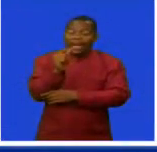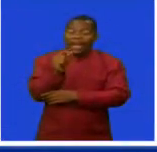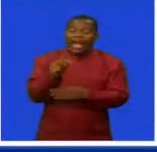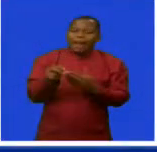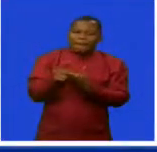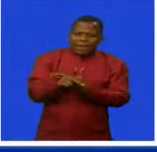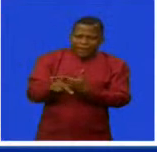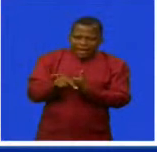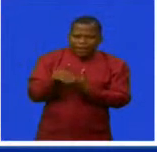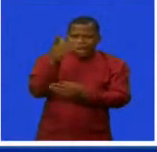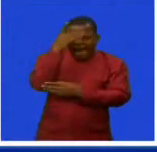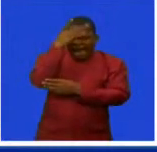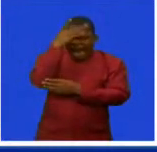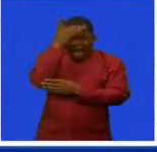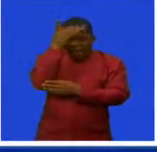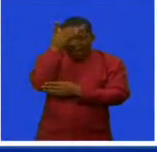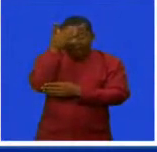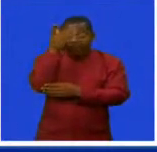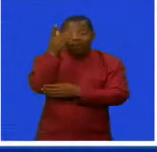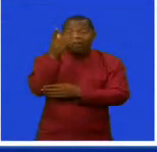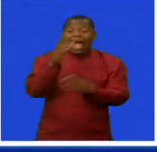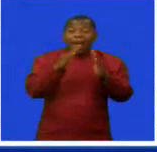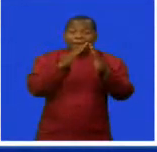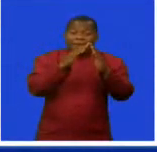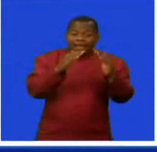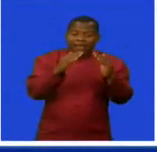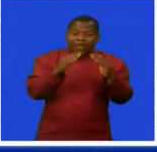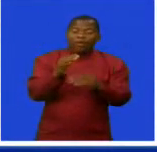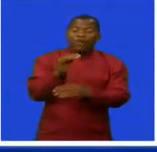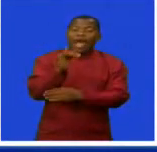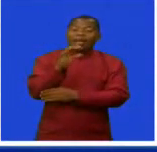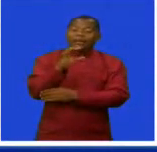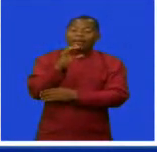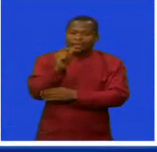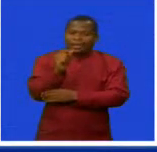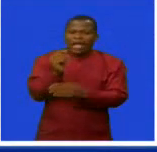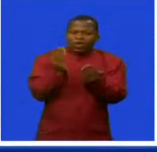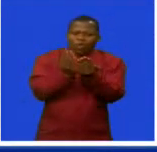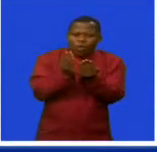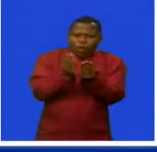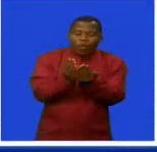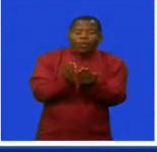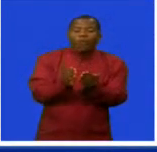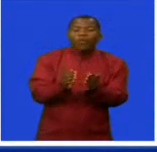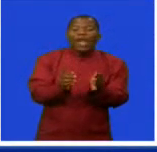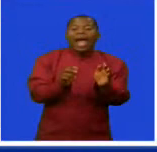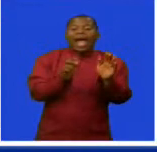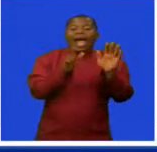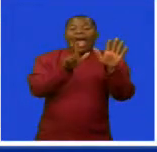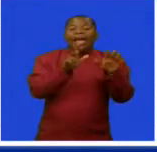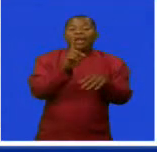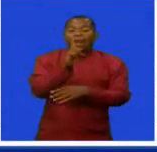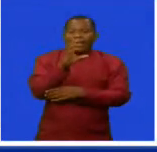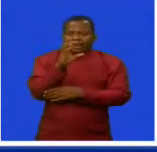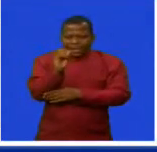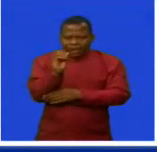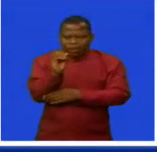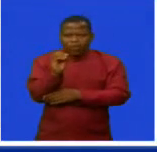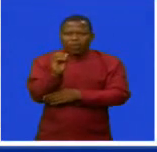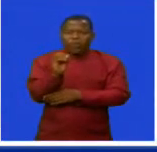letekuchumana nekwatisa utawuniketa tikolo abongqondo mshini apheceleti yama-laptop langemakhulu